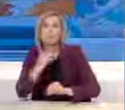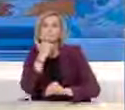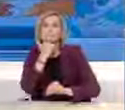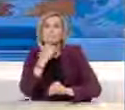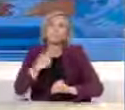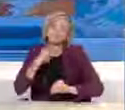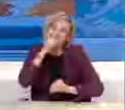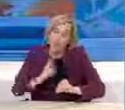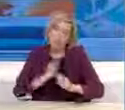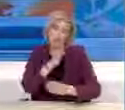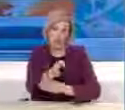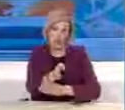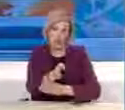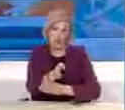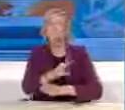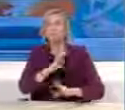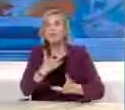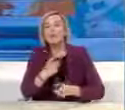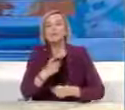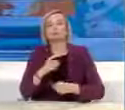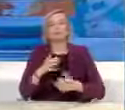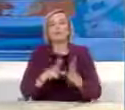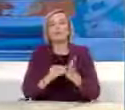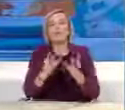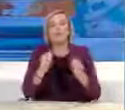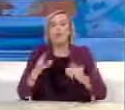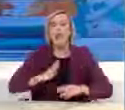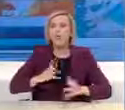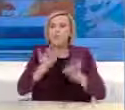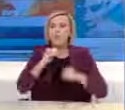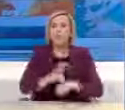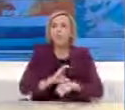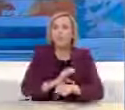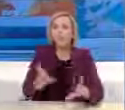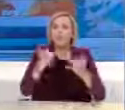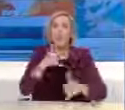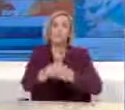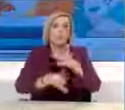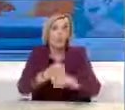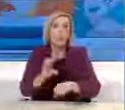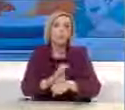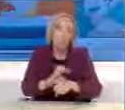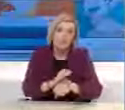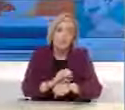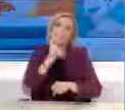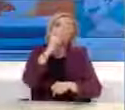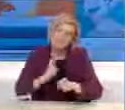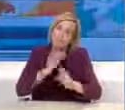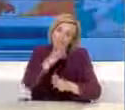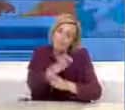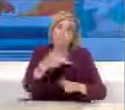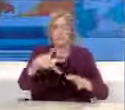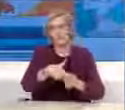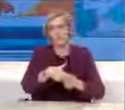ηλεκτρονική συναλλαγή. Κίνηση για παροχή βοήθειας σε ανθρώπους που βρίσκονται σε ανάγκη. Μετάβαση